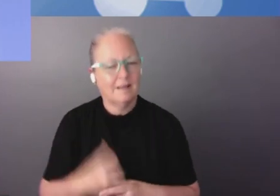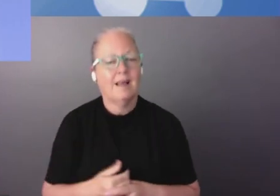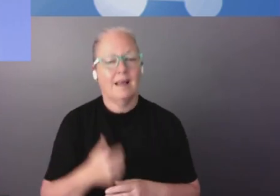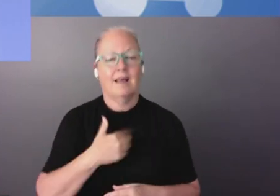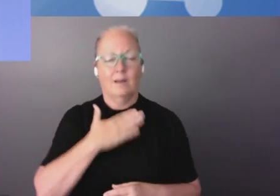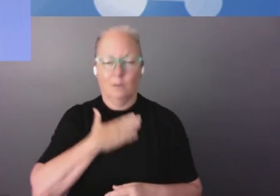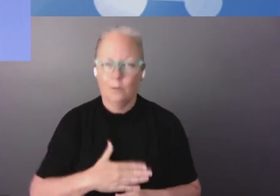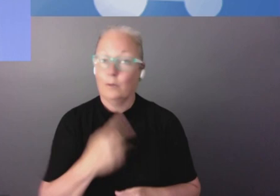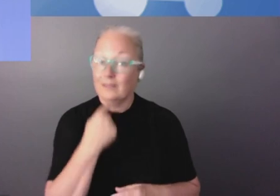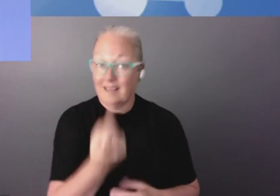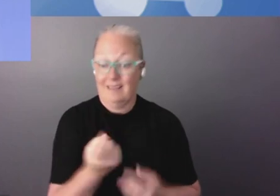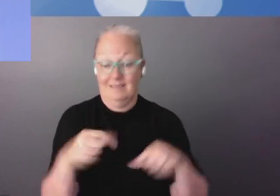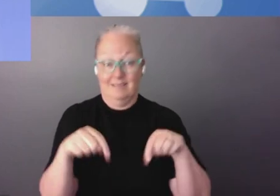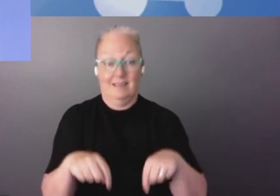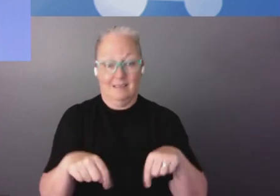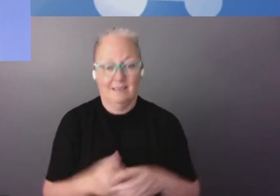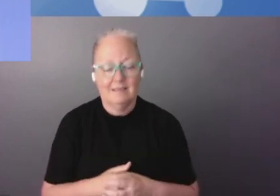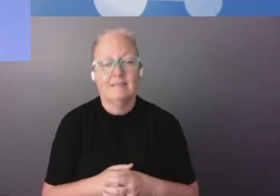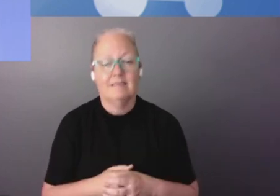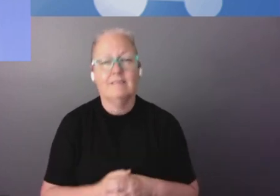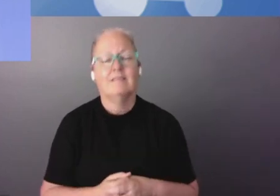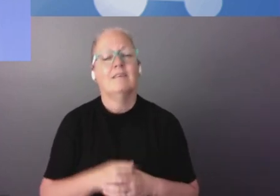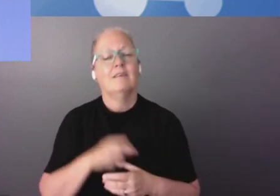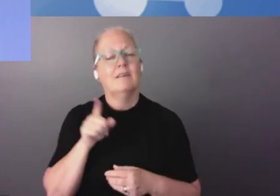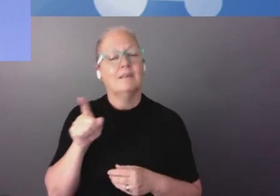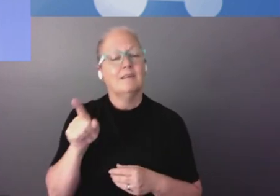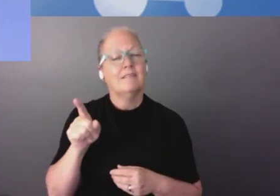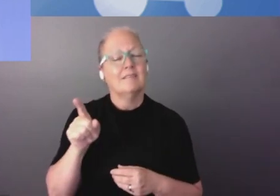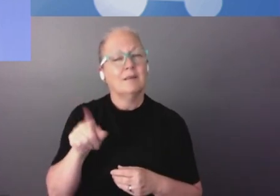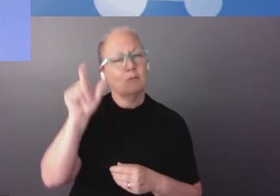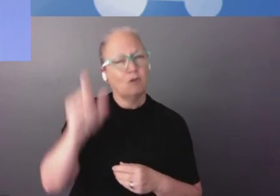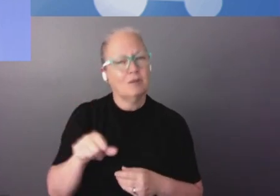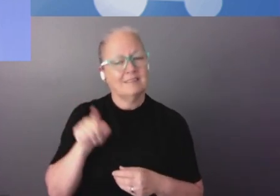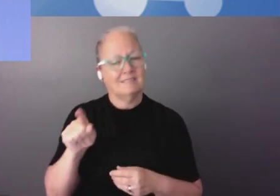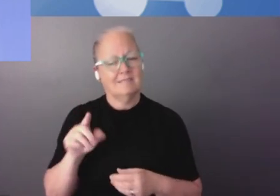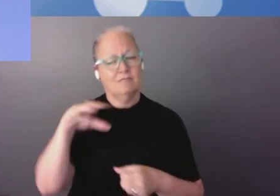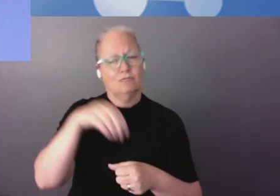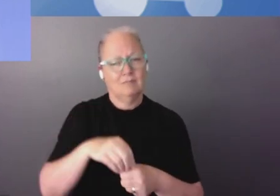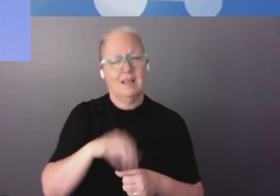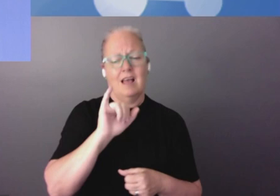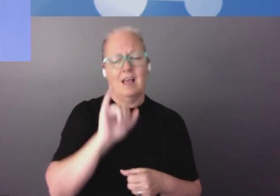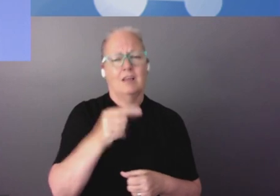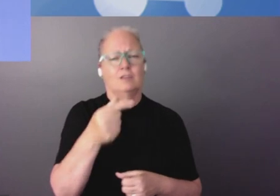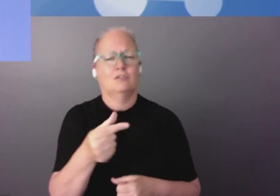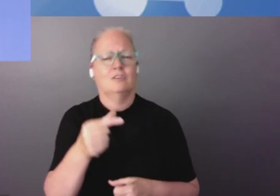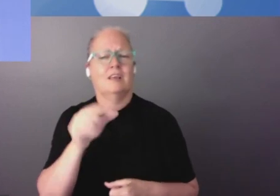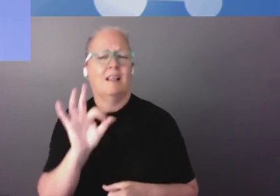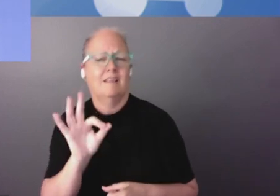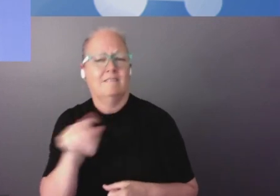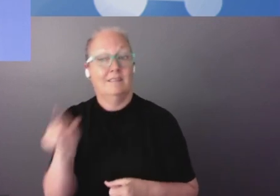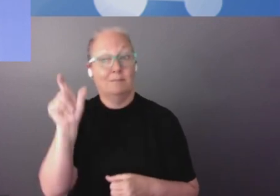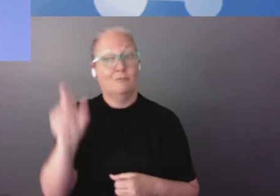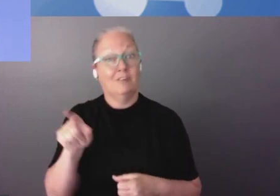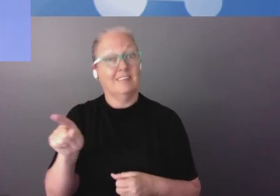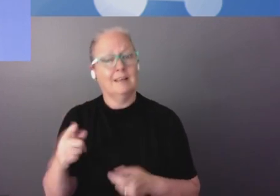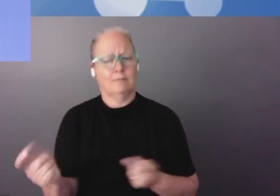A teraz chciałabym powiedzieć, że kancelaria premiera jest również